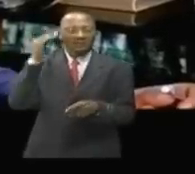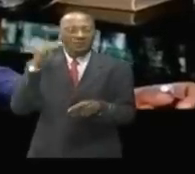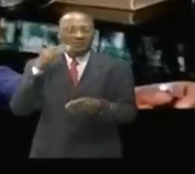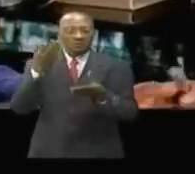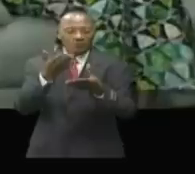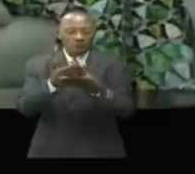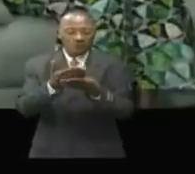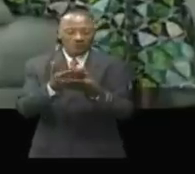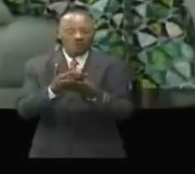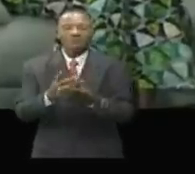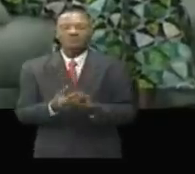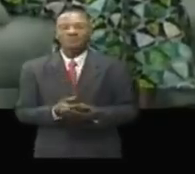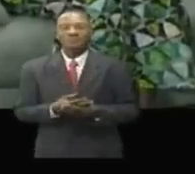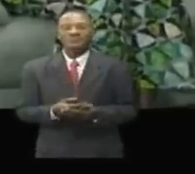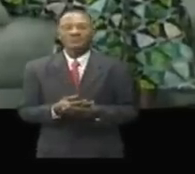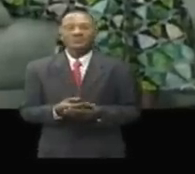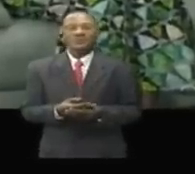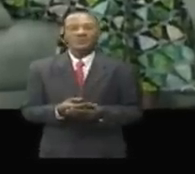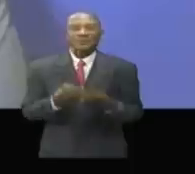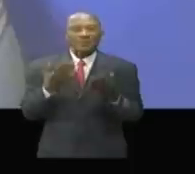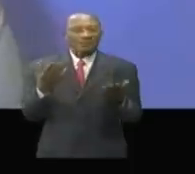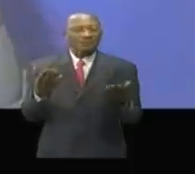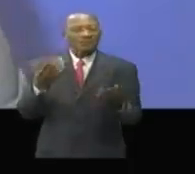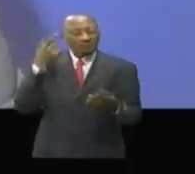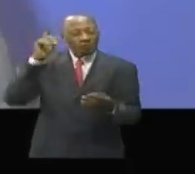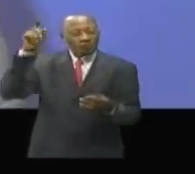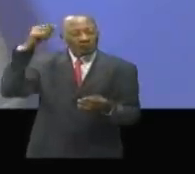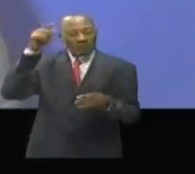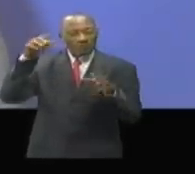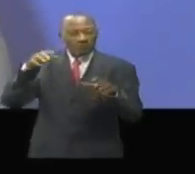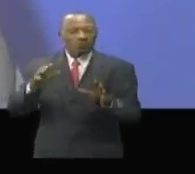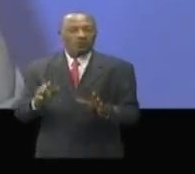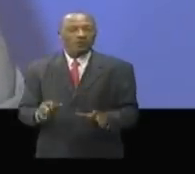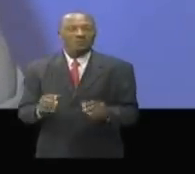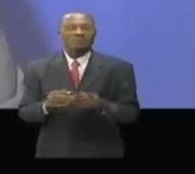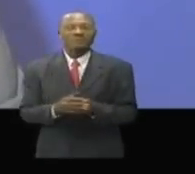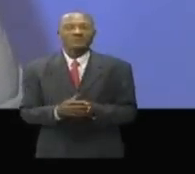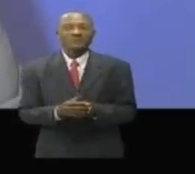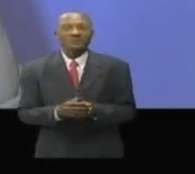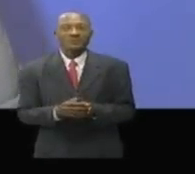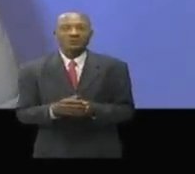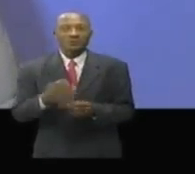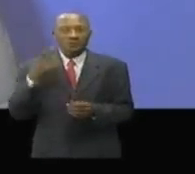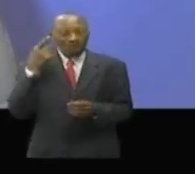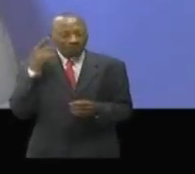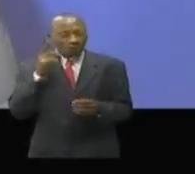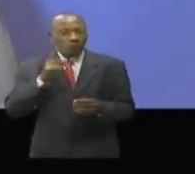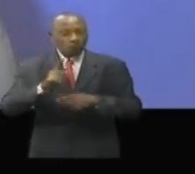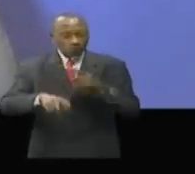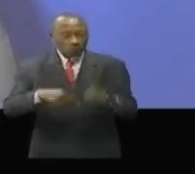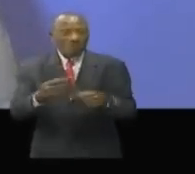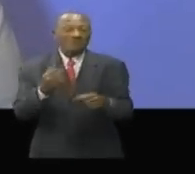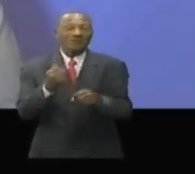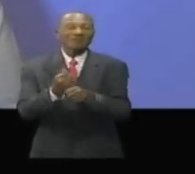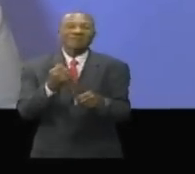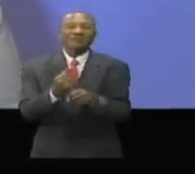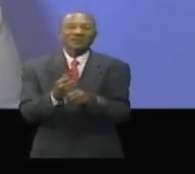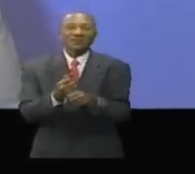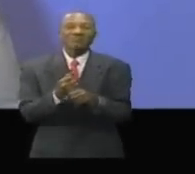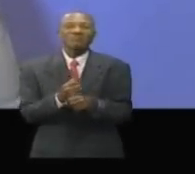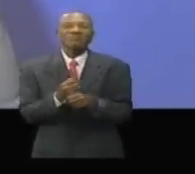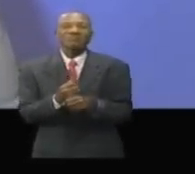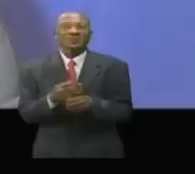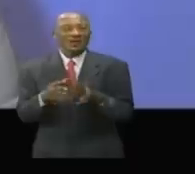est de l'obligation de la RDC ou du gouvernement congolais de remettre en état cette route selon certaines